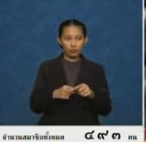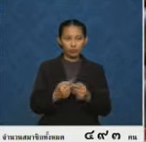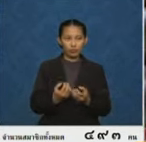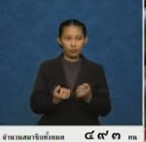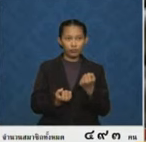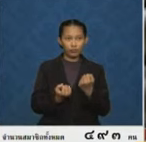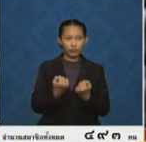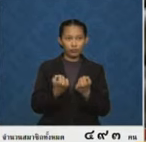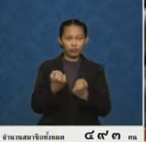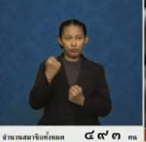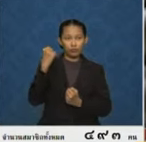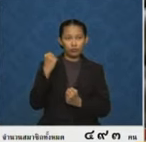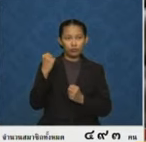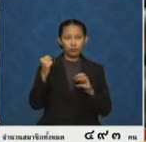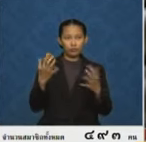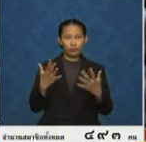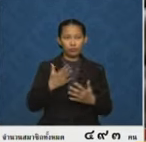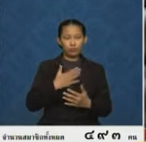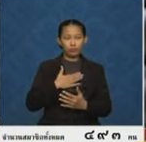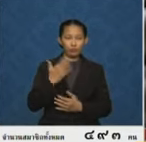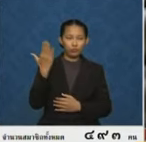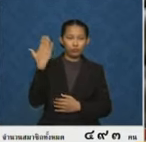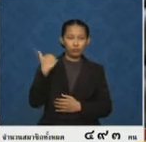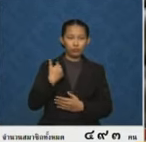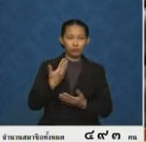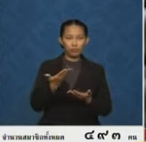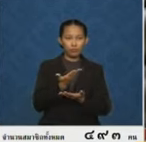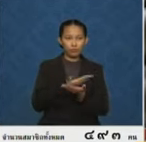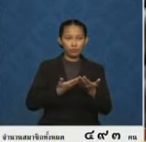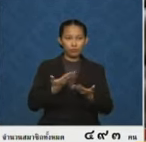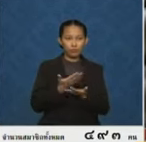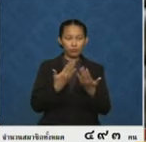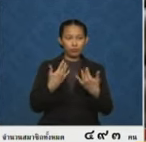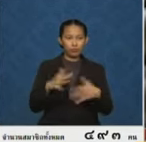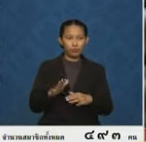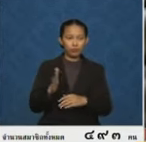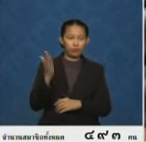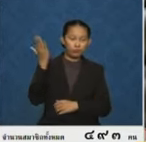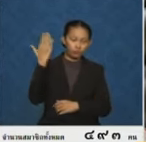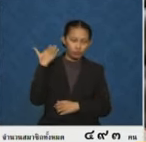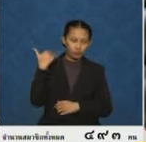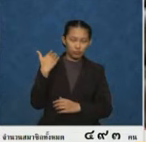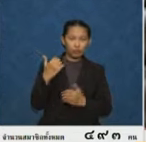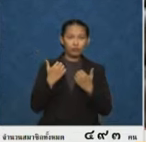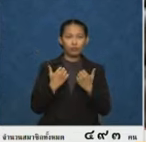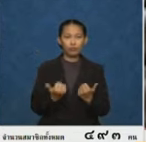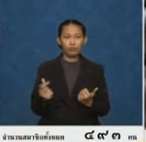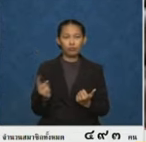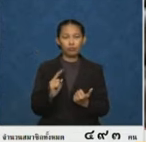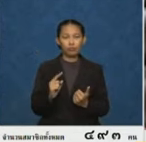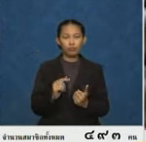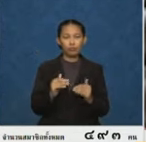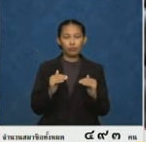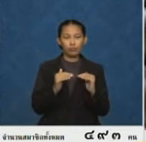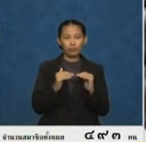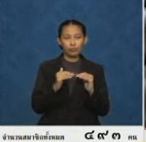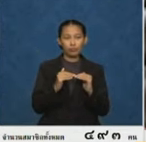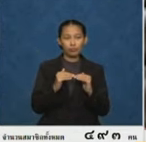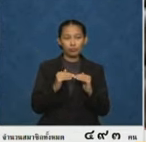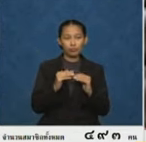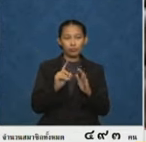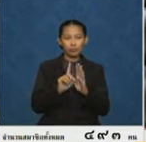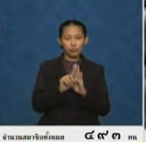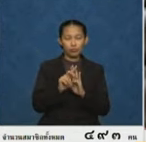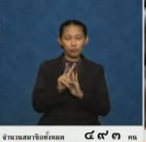สาธารณะให้บริการที่ผมเคยเองได้เคยปรึกษาหาลือท่านประธานไปแล้วเมื่อก่อนหน้านี้ครับวันนี้ก็ผมขอใช้สิทธิ์ 2นาทีนี้ครับในการที่